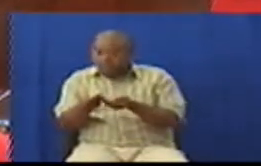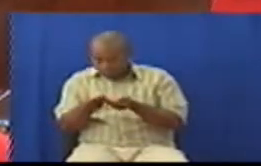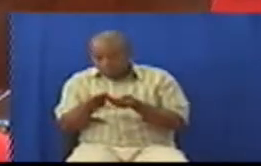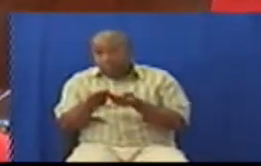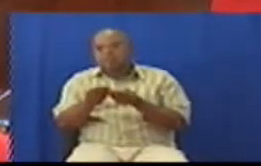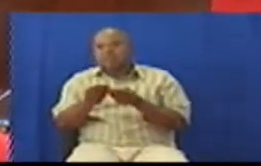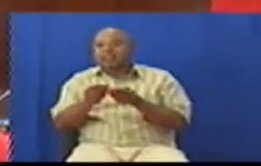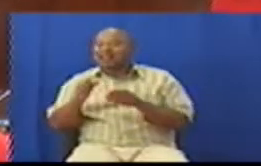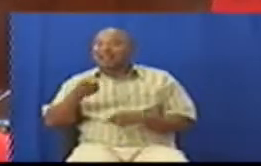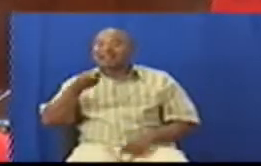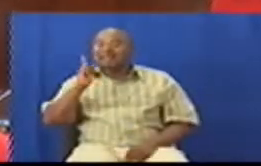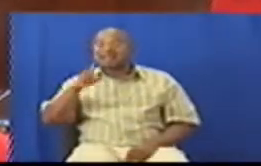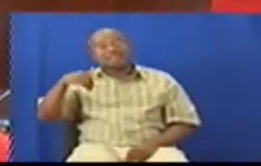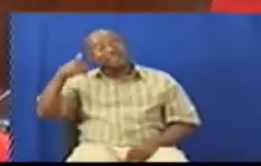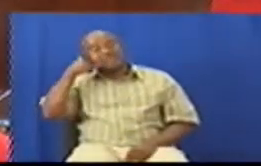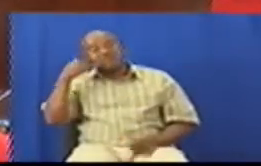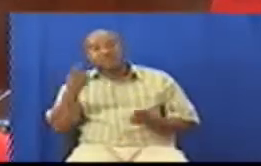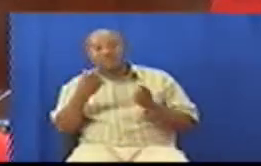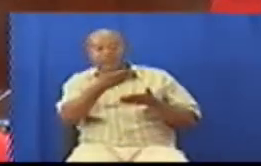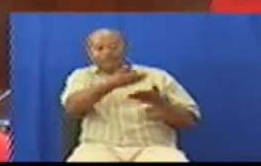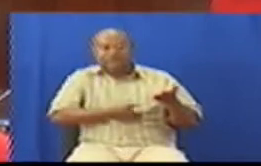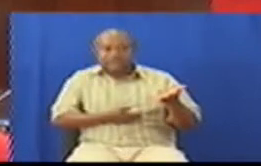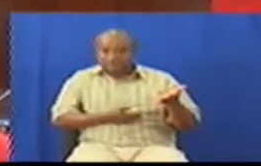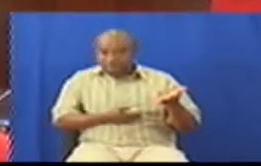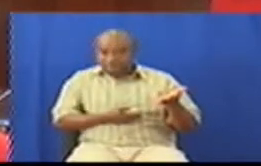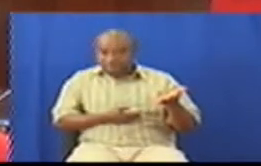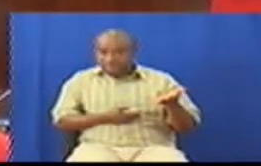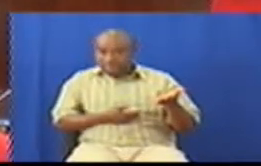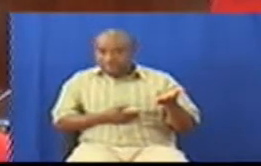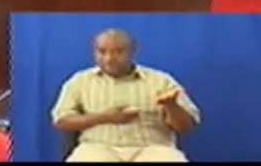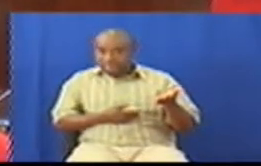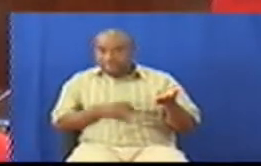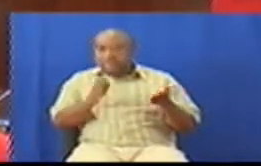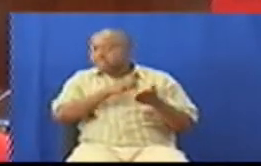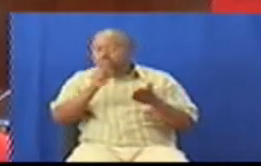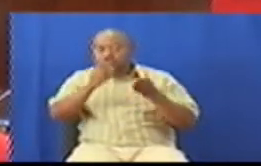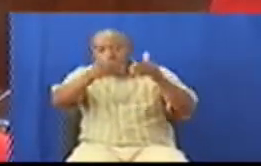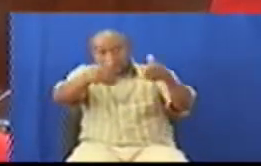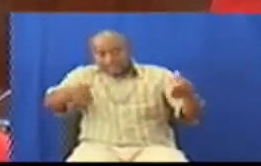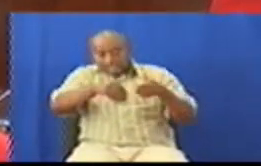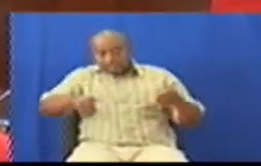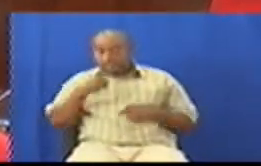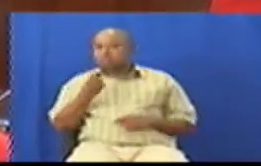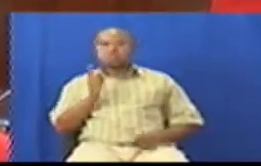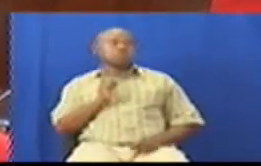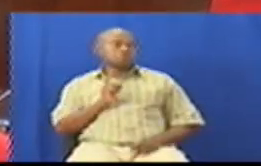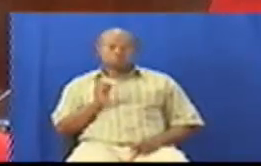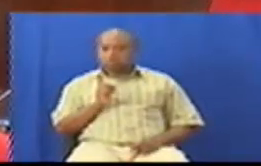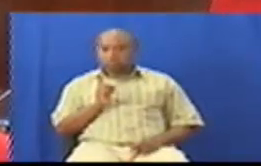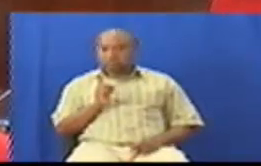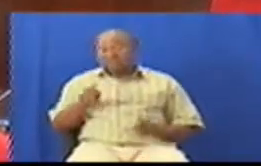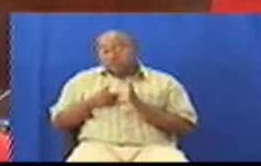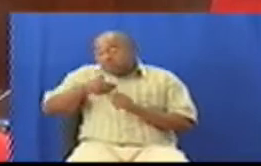vyeti. Sasa hiyo hali, naomba kama alivyosema, sio mipakani tu watambuliwa na vijiji, hata kwenye vijijini